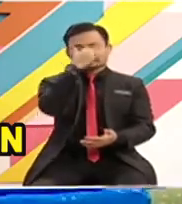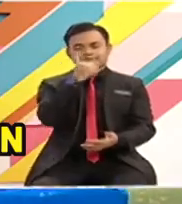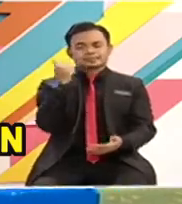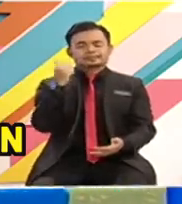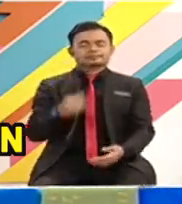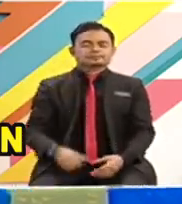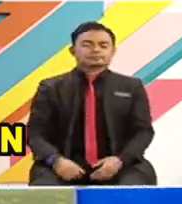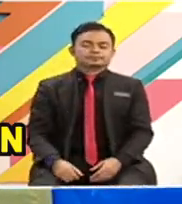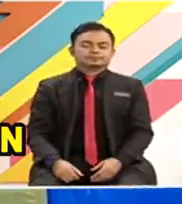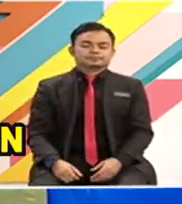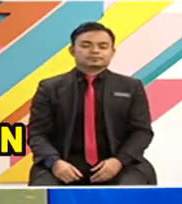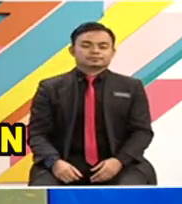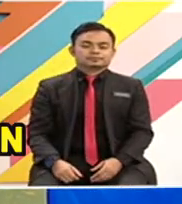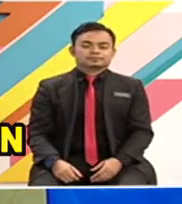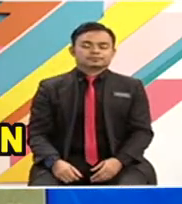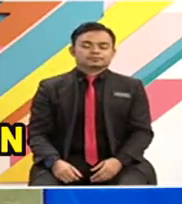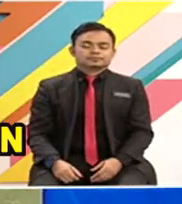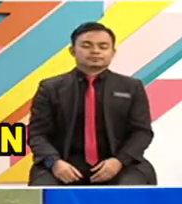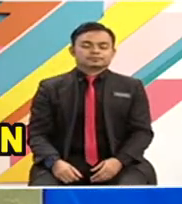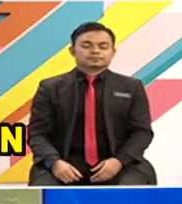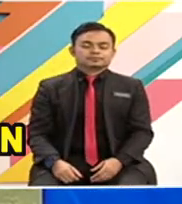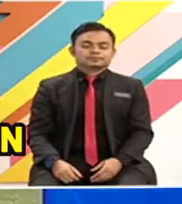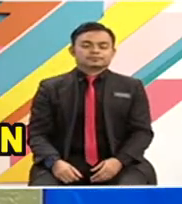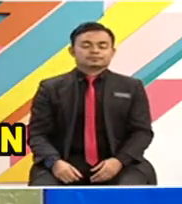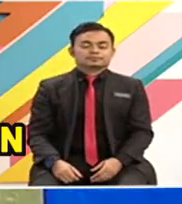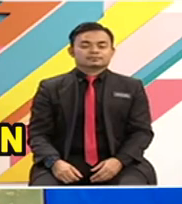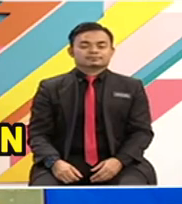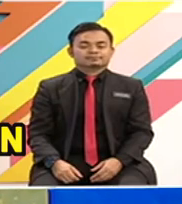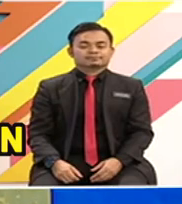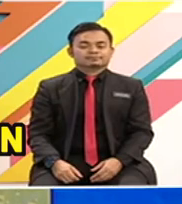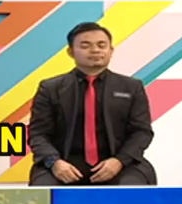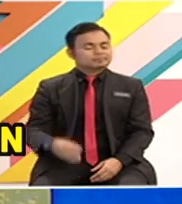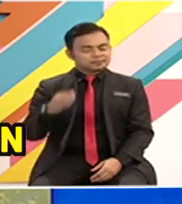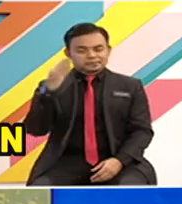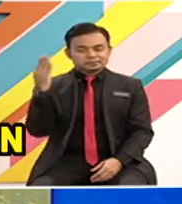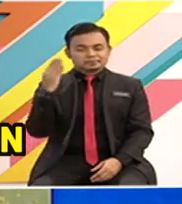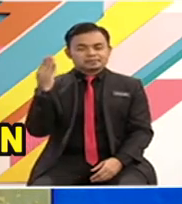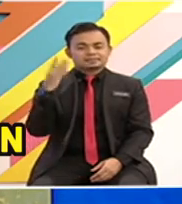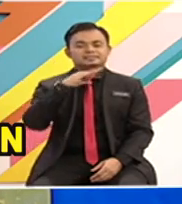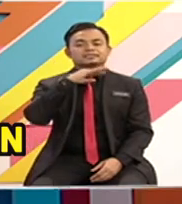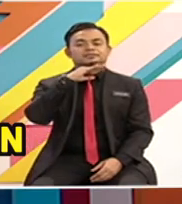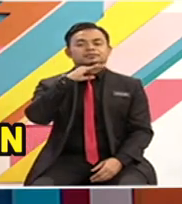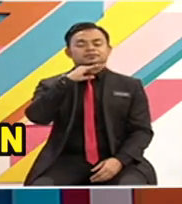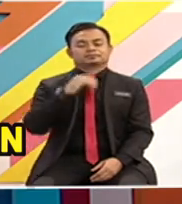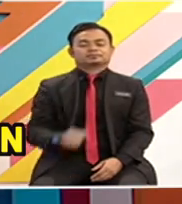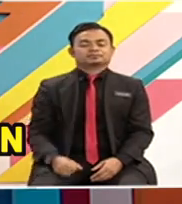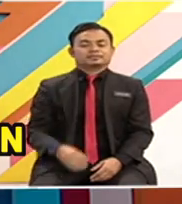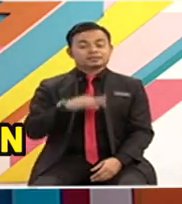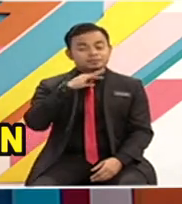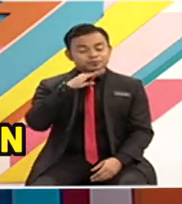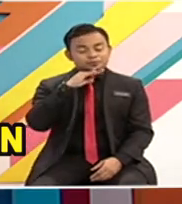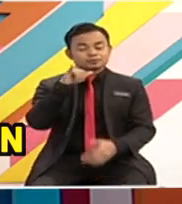semut tangan saya pun definisi ku atau apa di awakdewe kasih kakak tadi seni cuma-cuma di